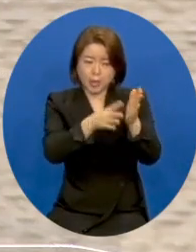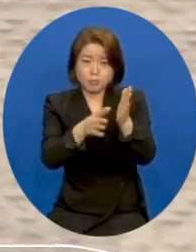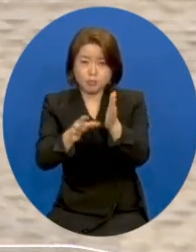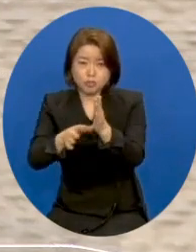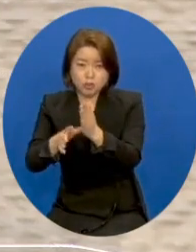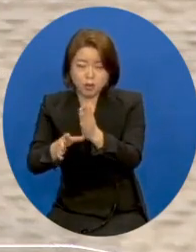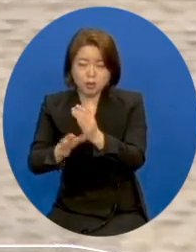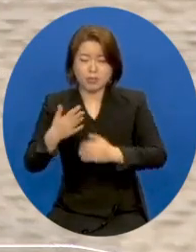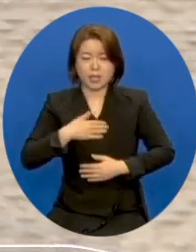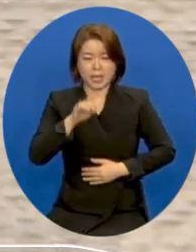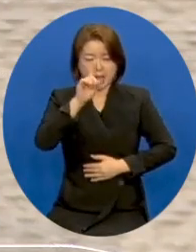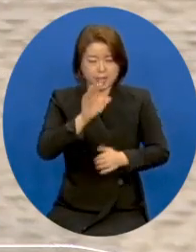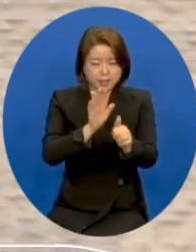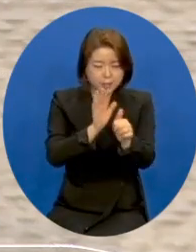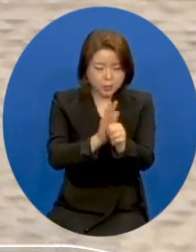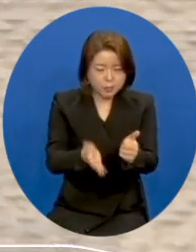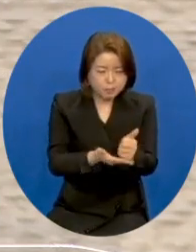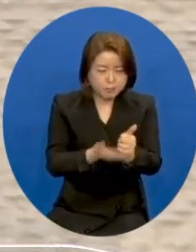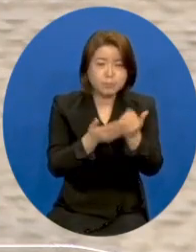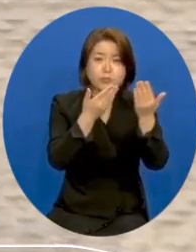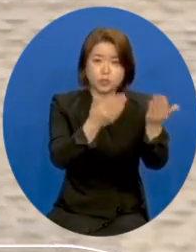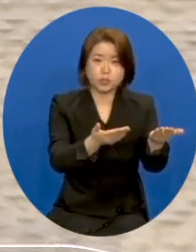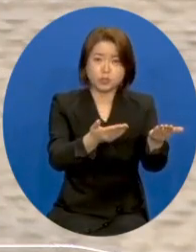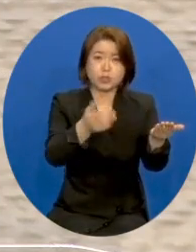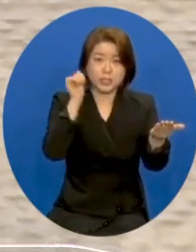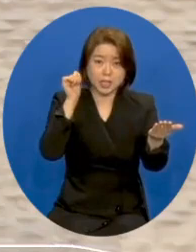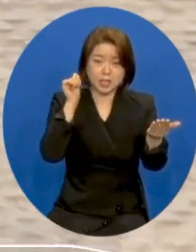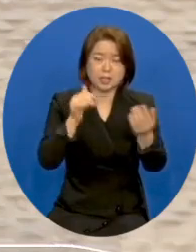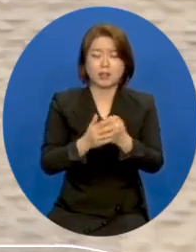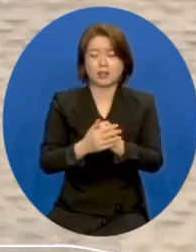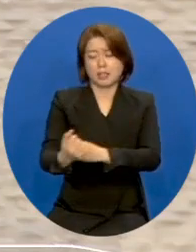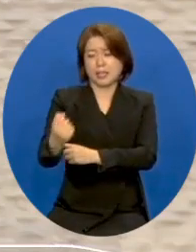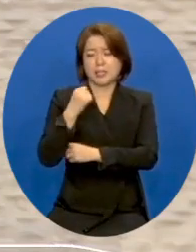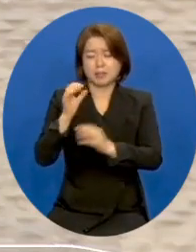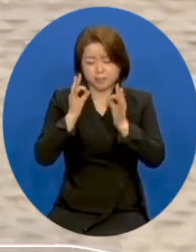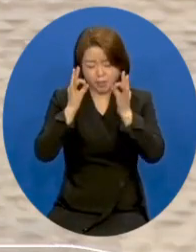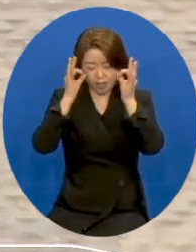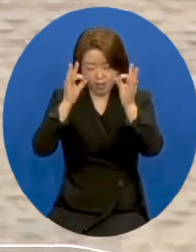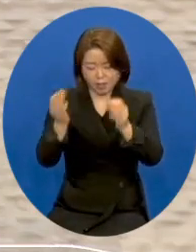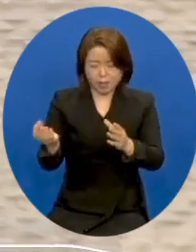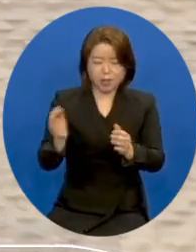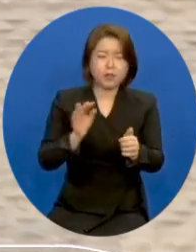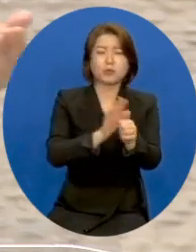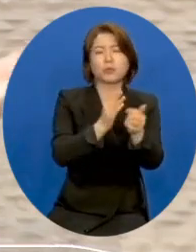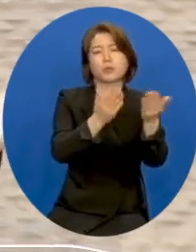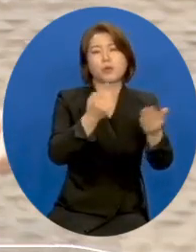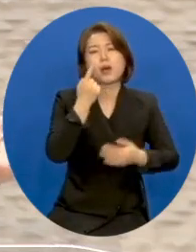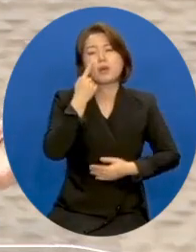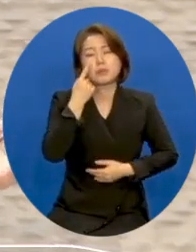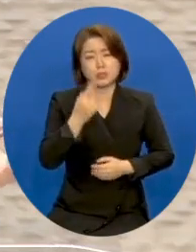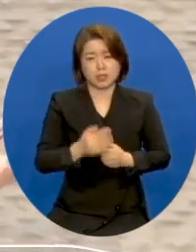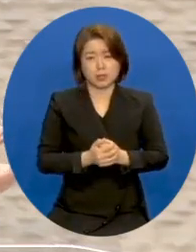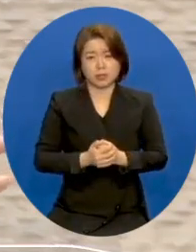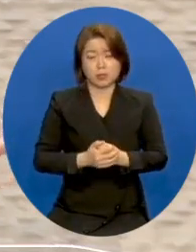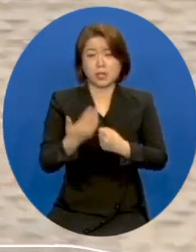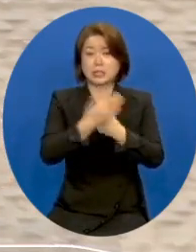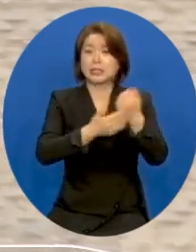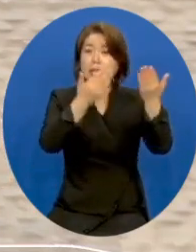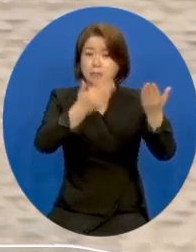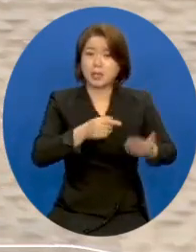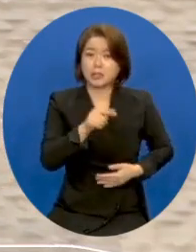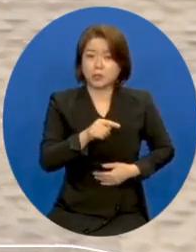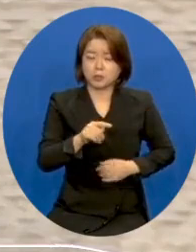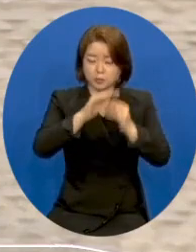우리가 섬기자. 여러분 힘을 다해 보시기 바랍니다. 은혜 받는 것도